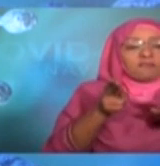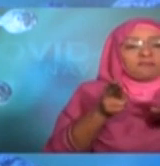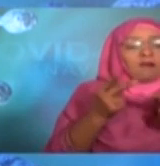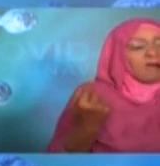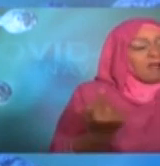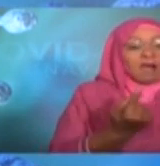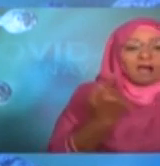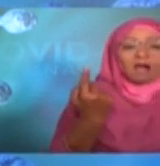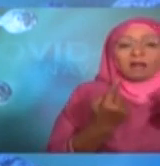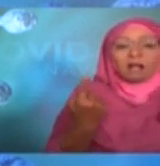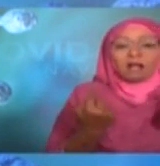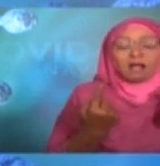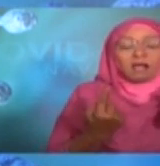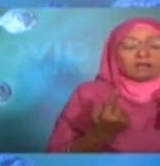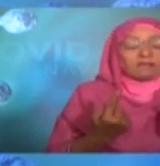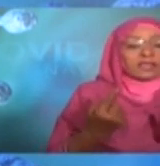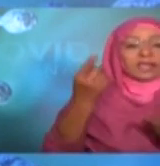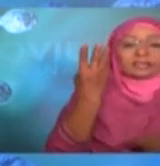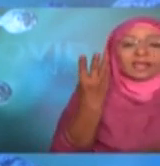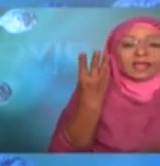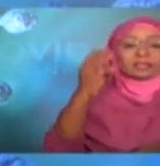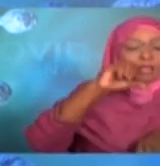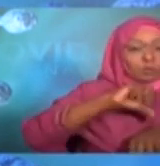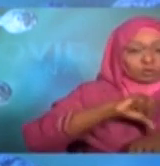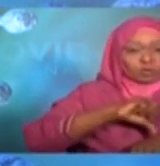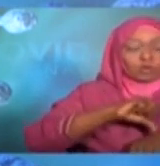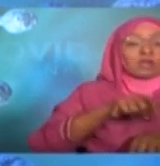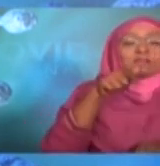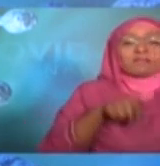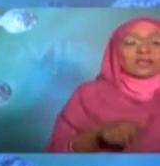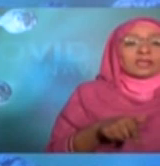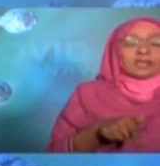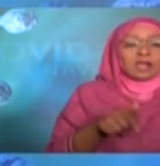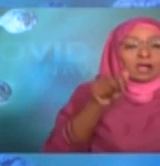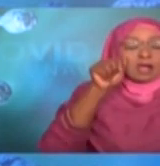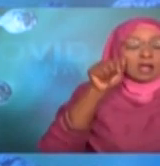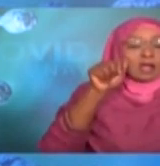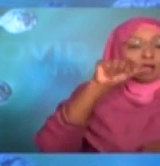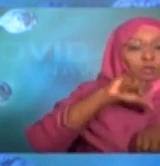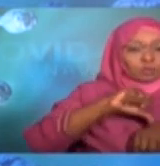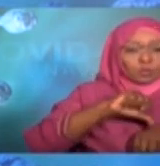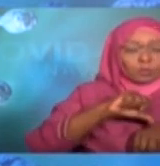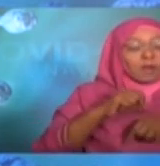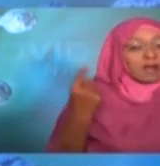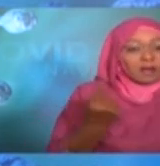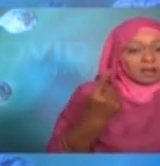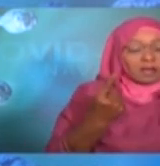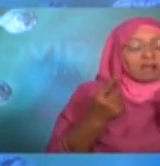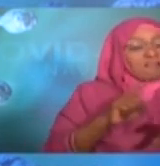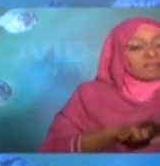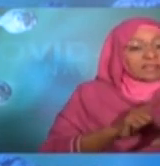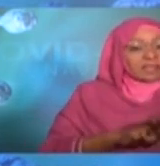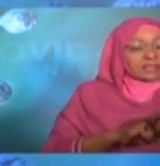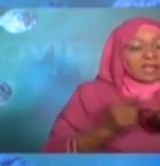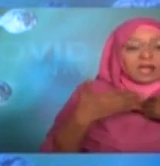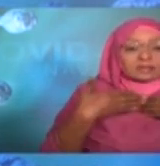الثلاث، فترة السماح المحدودة للضرورة. وكذلك لاحظت اللجنة